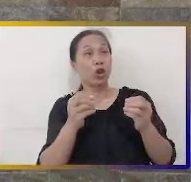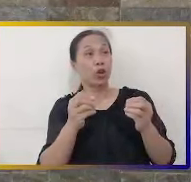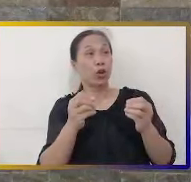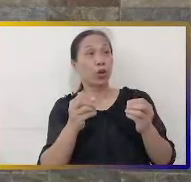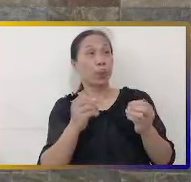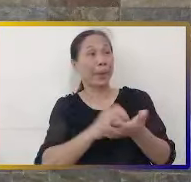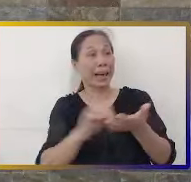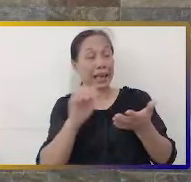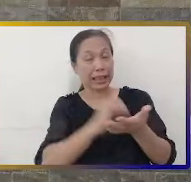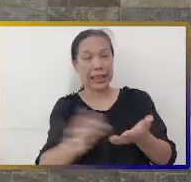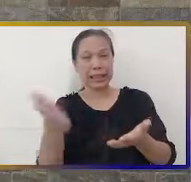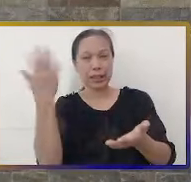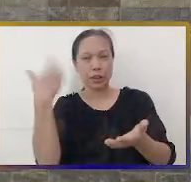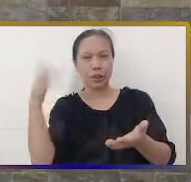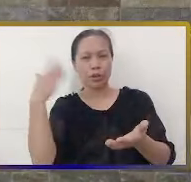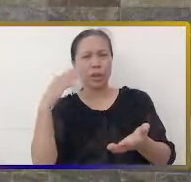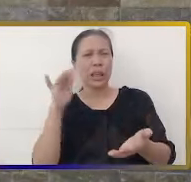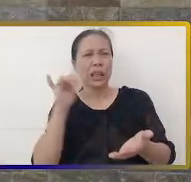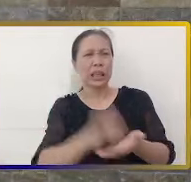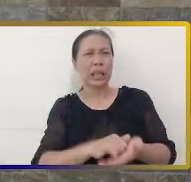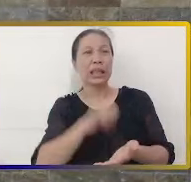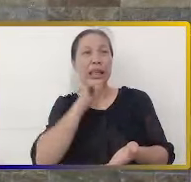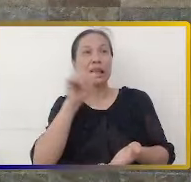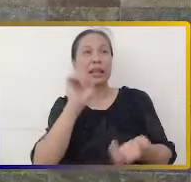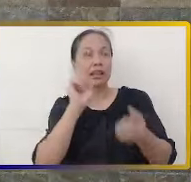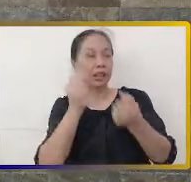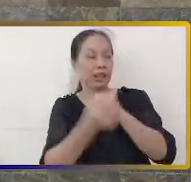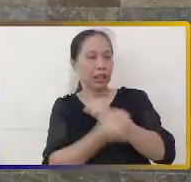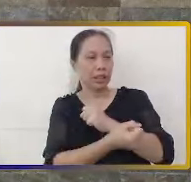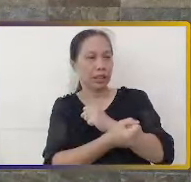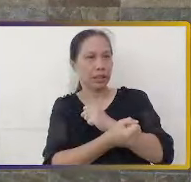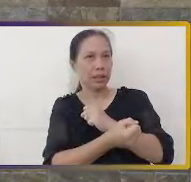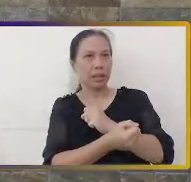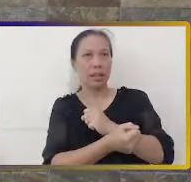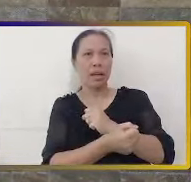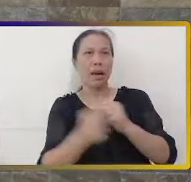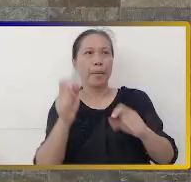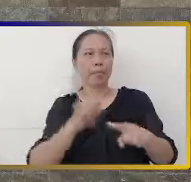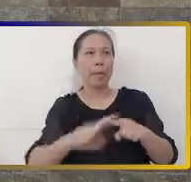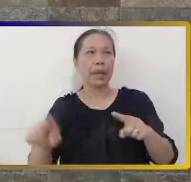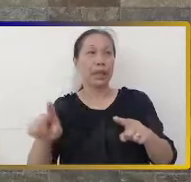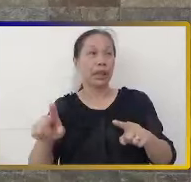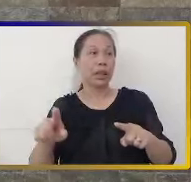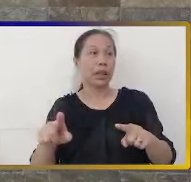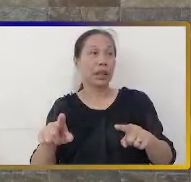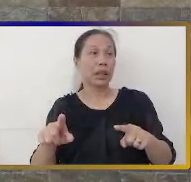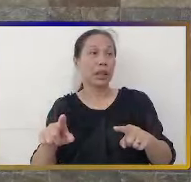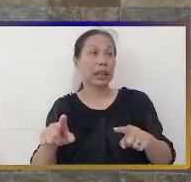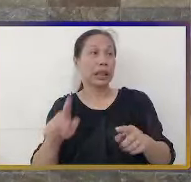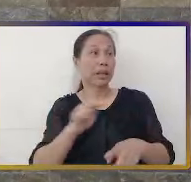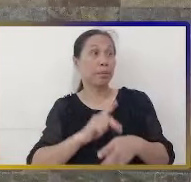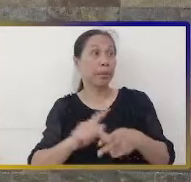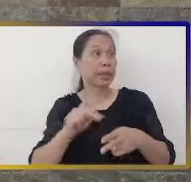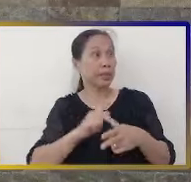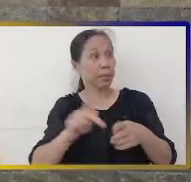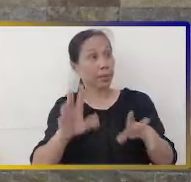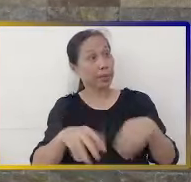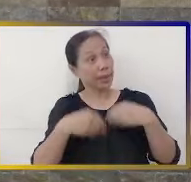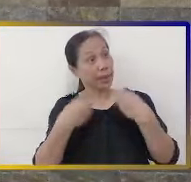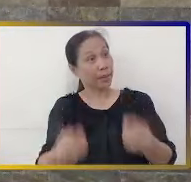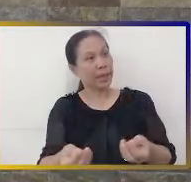sa sa I mean nabago of course wala n nagsusunog diyan sa altar na ganon but yyung principles of giving ay